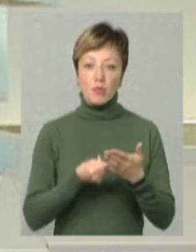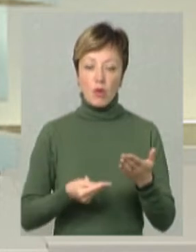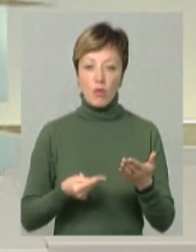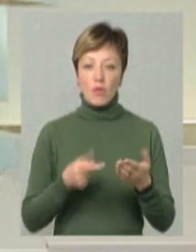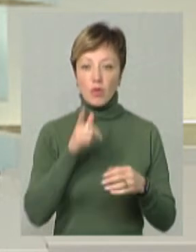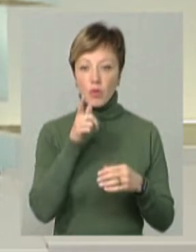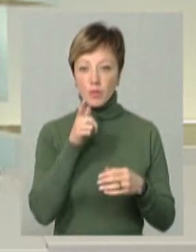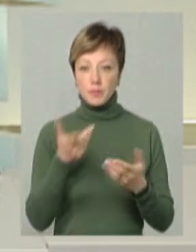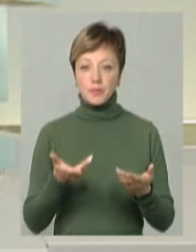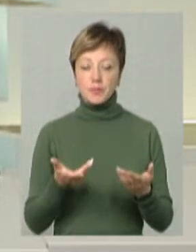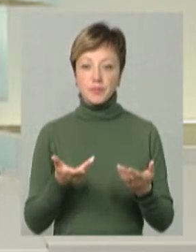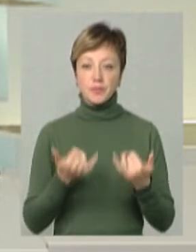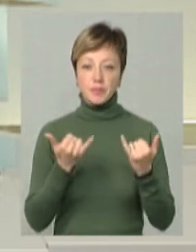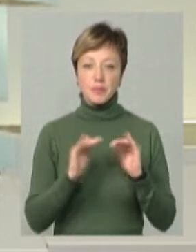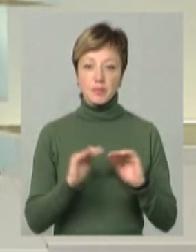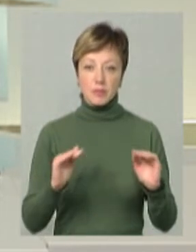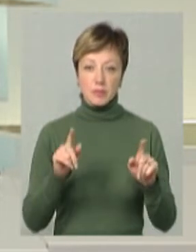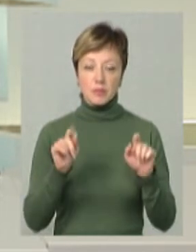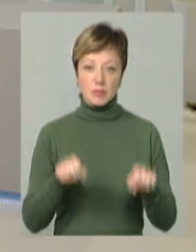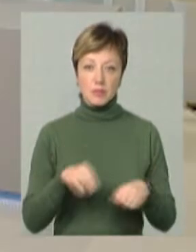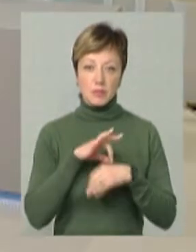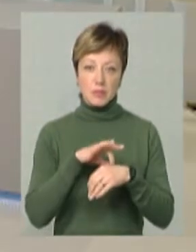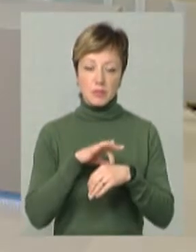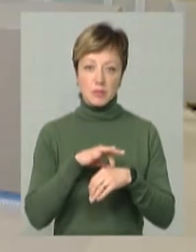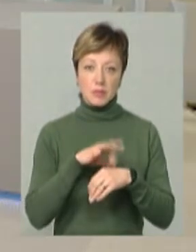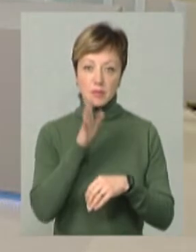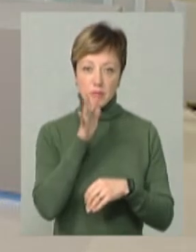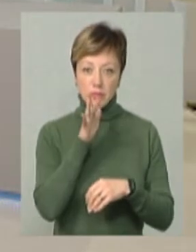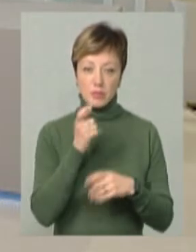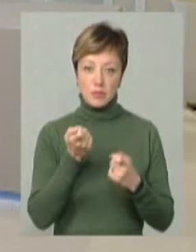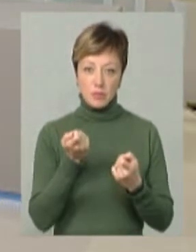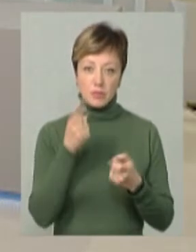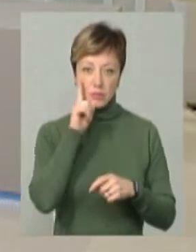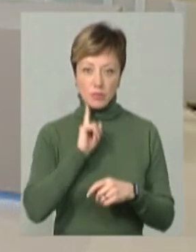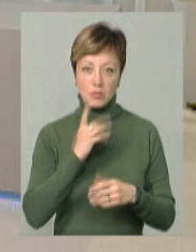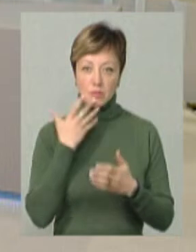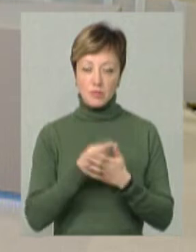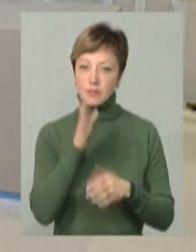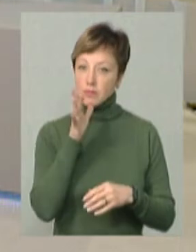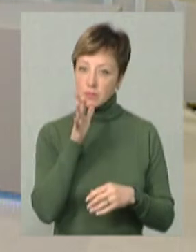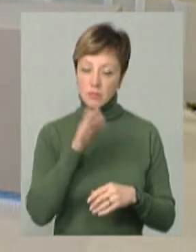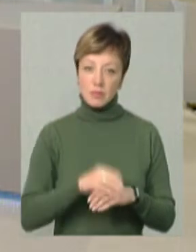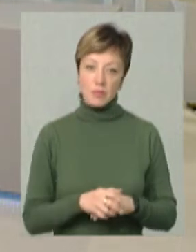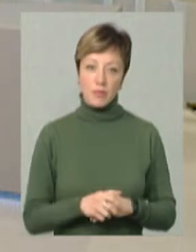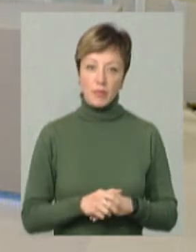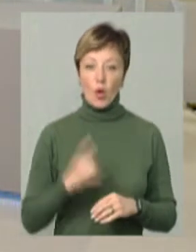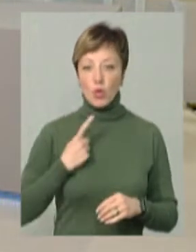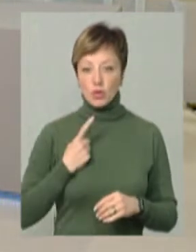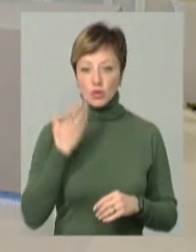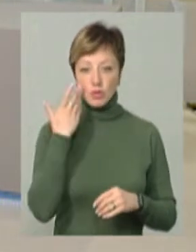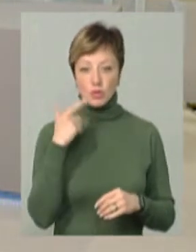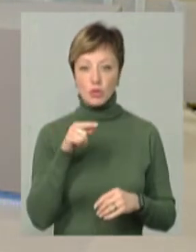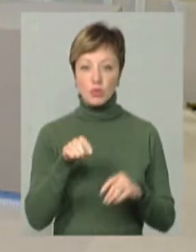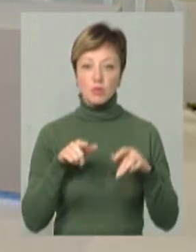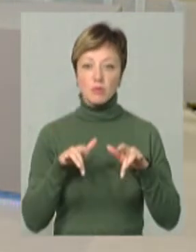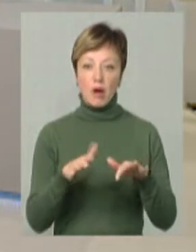тобто олівці для діток, щоб вони могли провести трошки комфортніше свій час, очікуючи